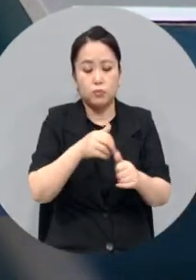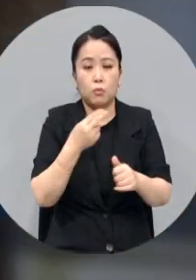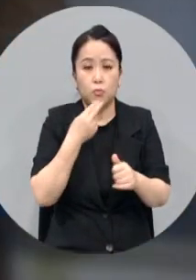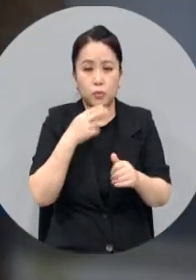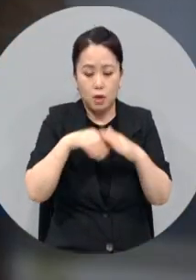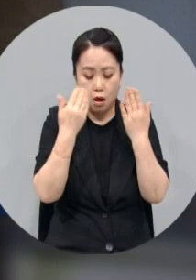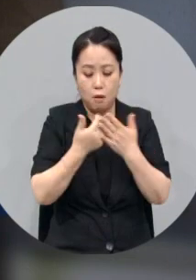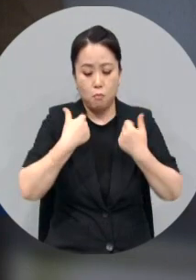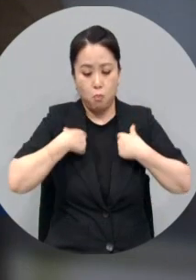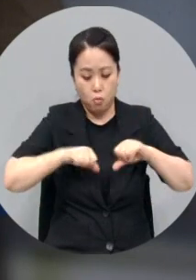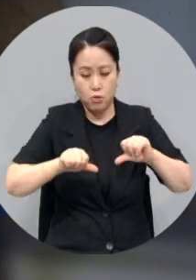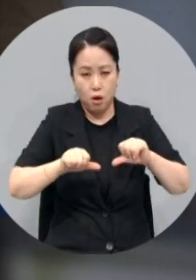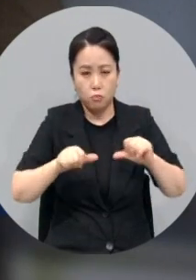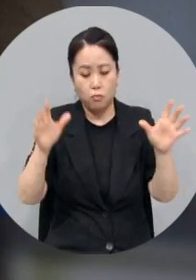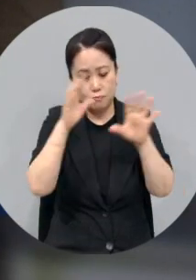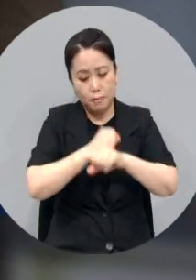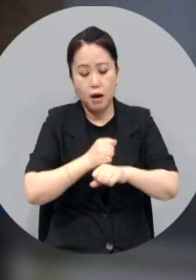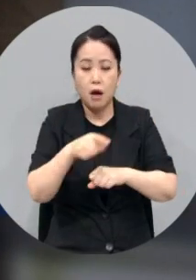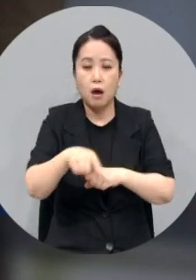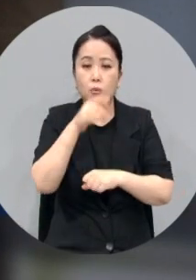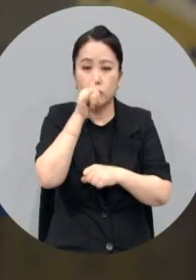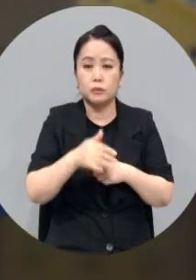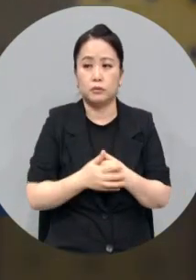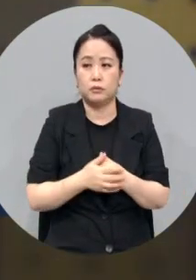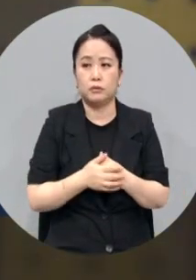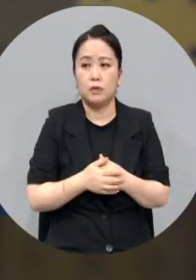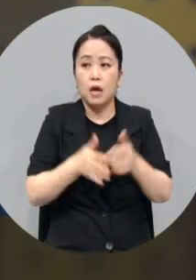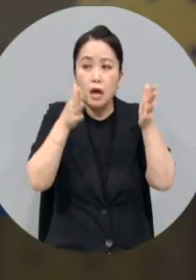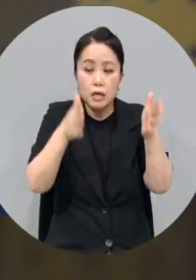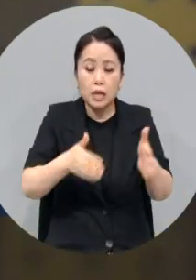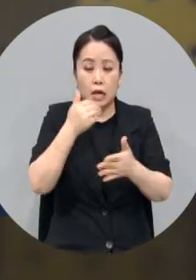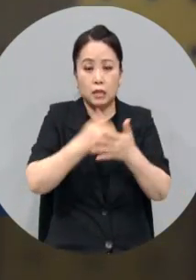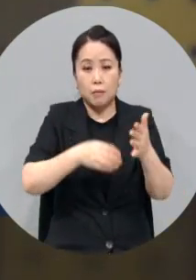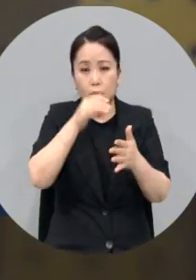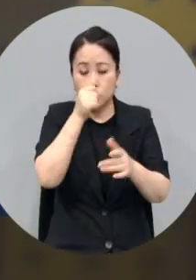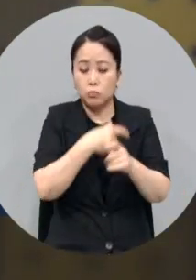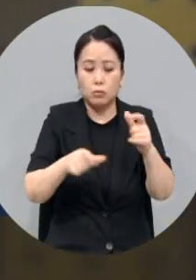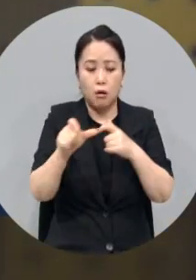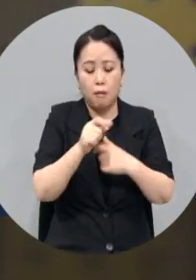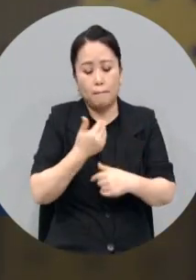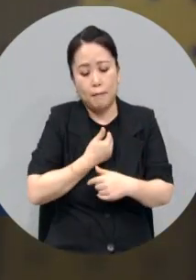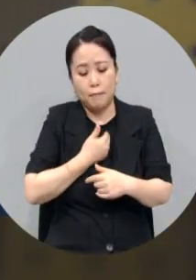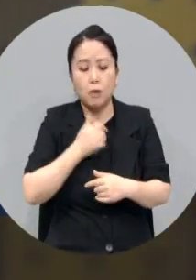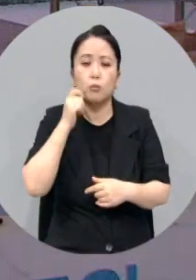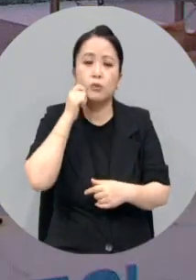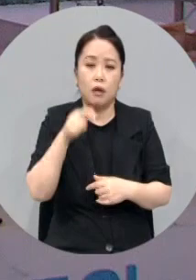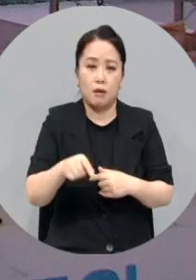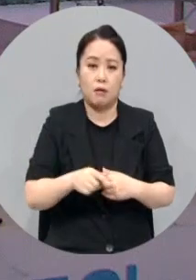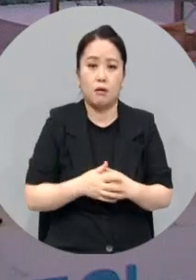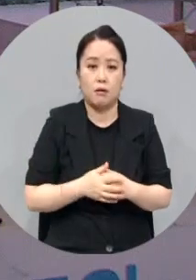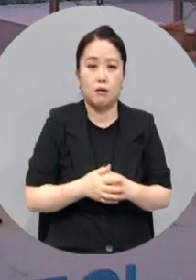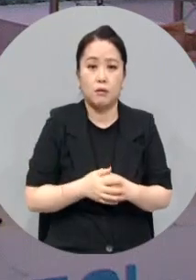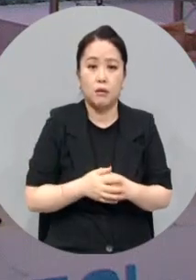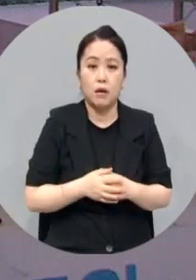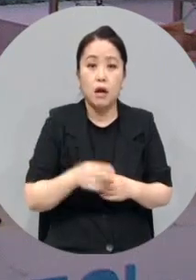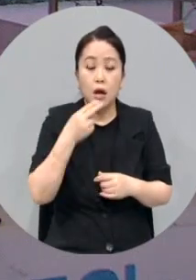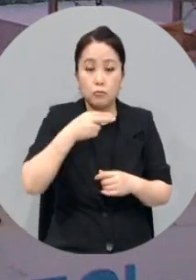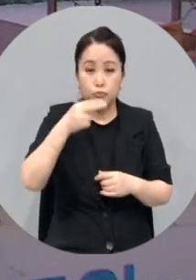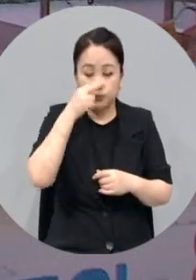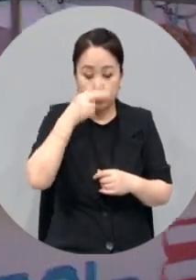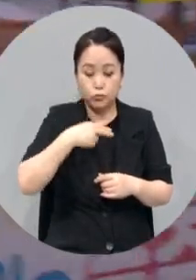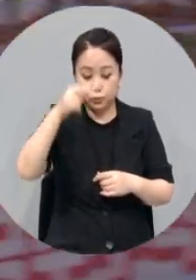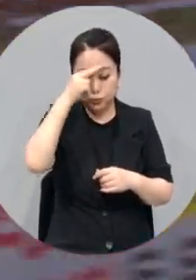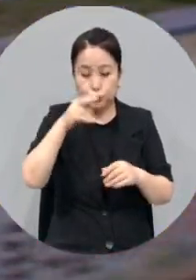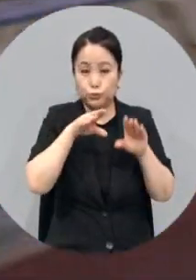포기하고 다 나가는 겁니다. 그냥 지금 기간이 남아 있어도 더 이상 버틸 수가 없으니까. 금주구역